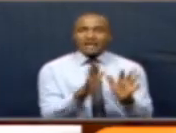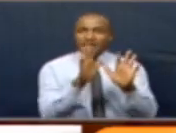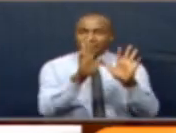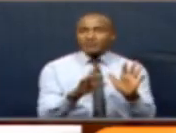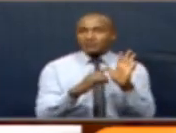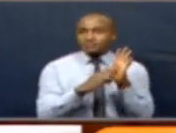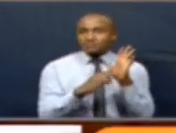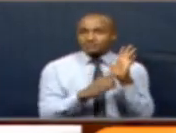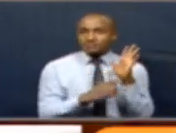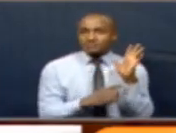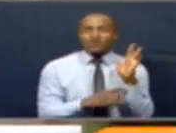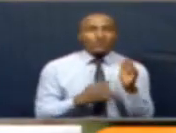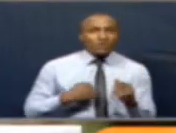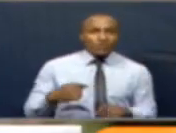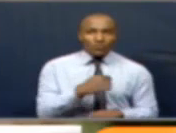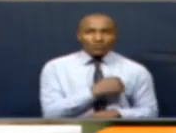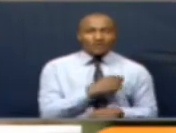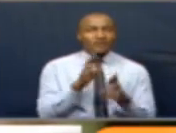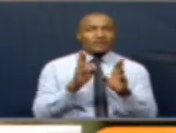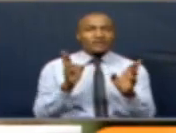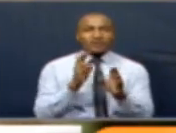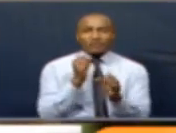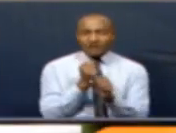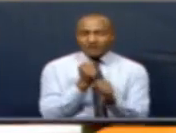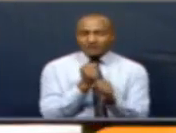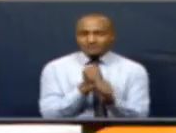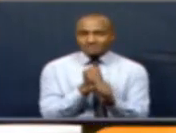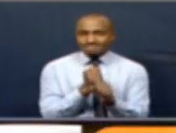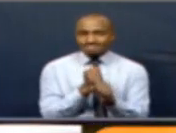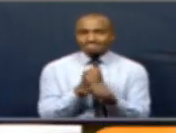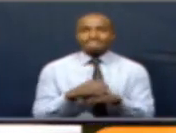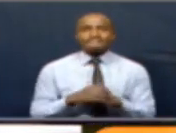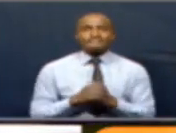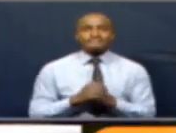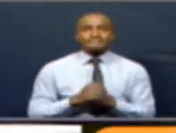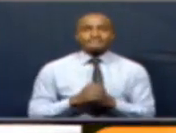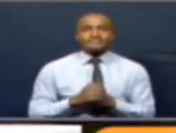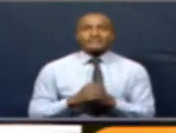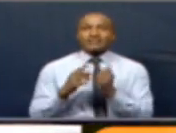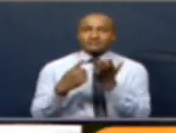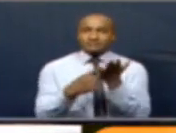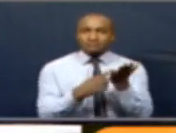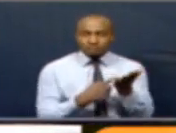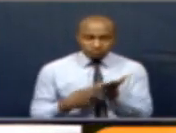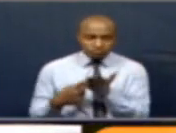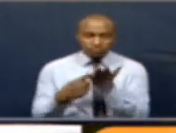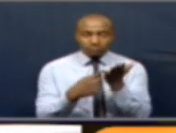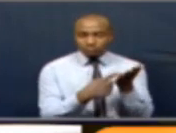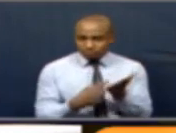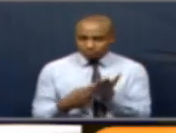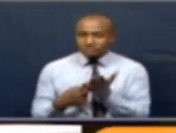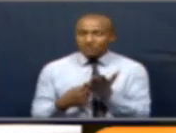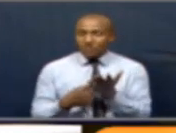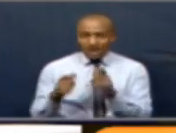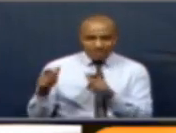sisi kama chama tumejiingiza ndani. There will be discussions, discussion surrounding the management of the